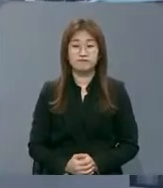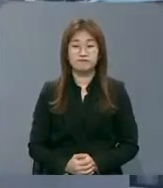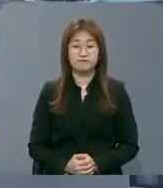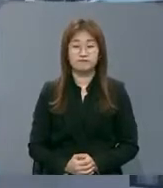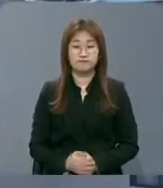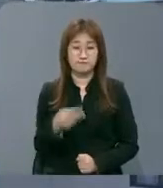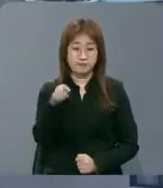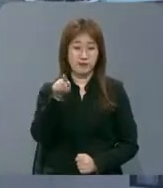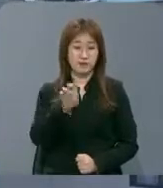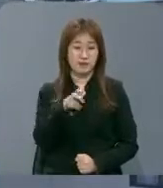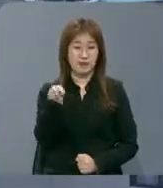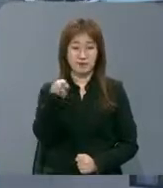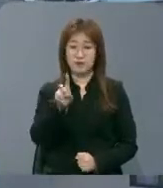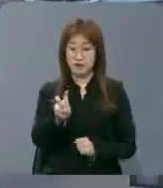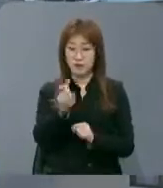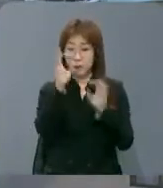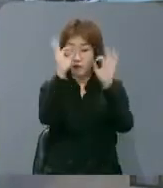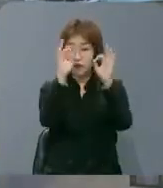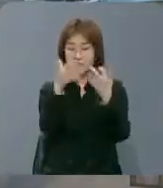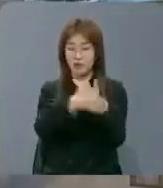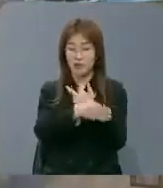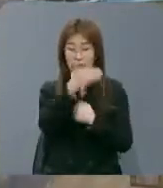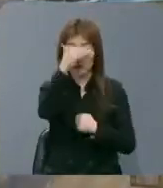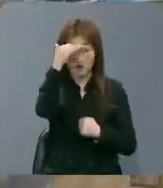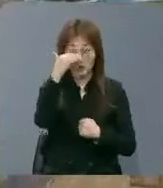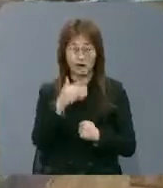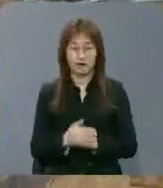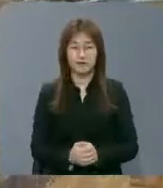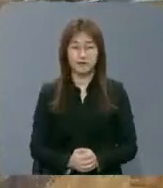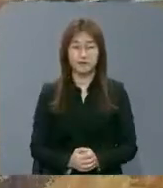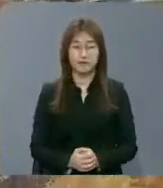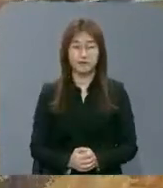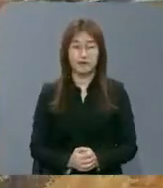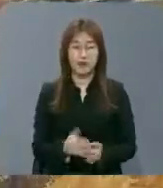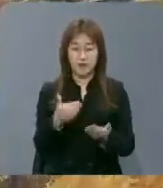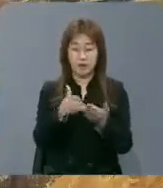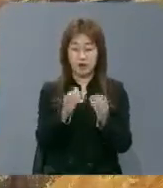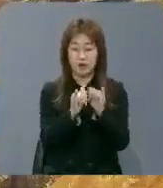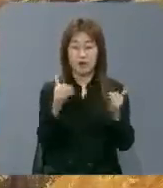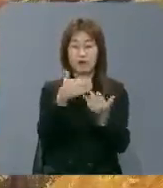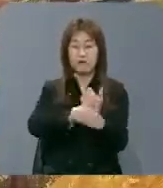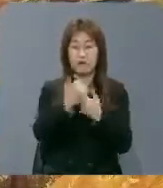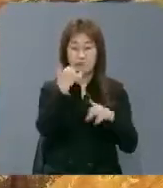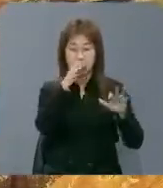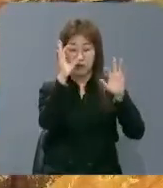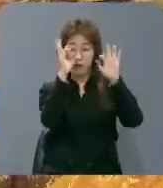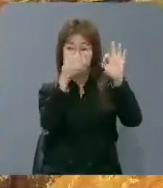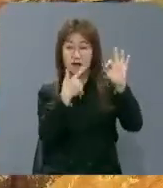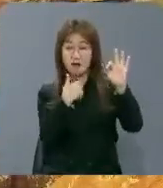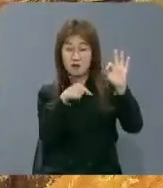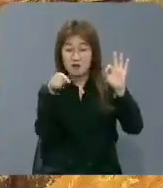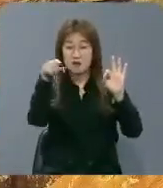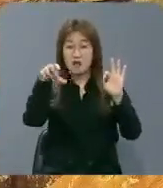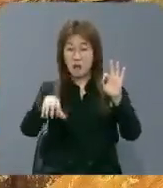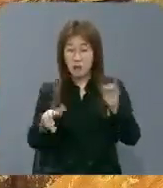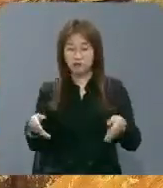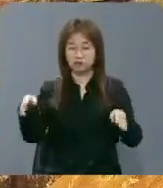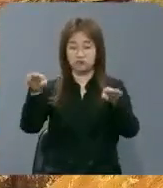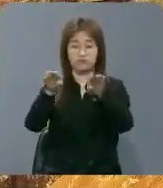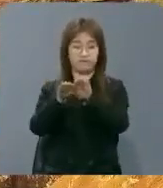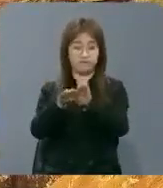섶섬 이 보이는 서귀포에 풍경 화가가 서귀포 바다를 바라보았던 바로 그곳에 세워진